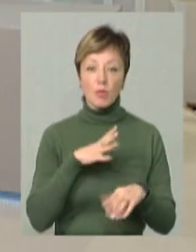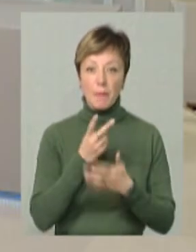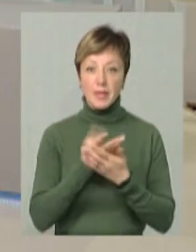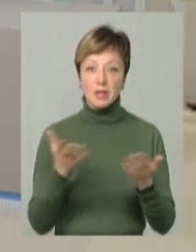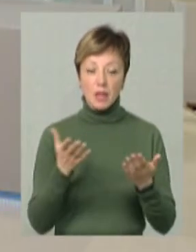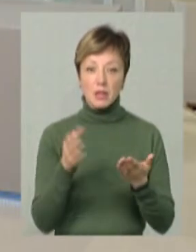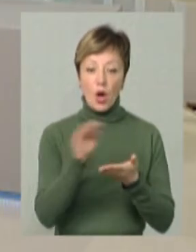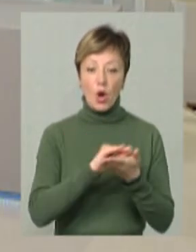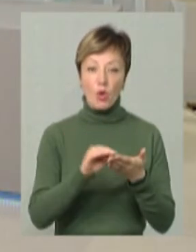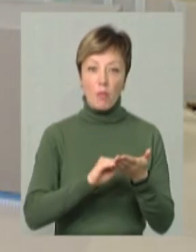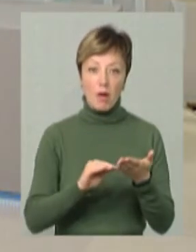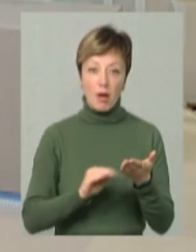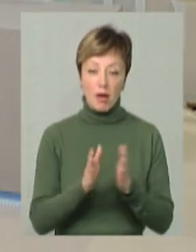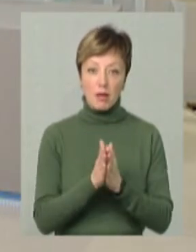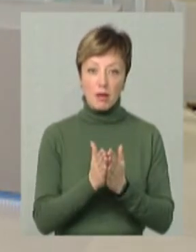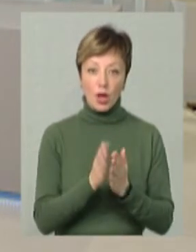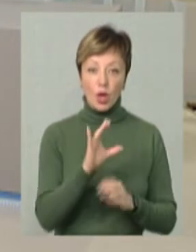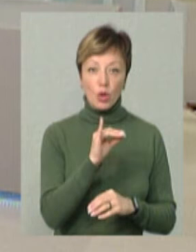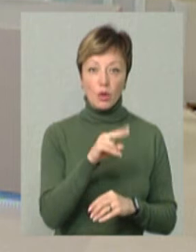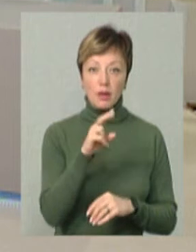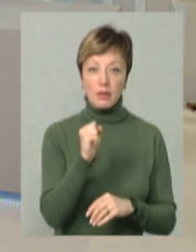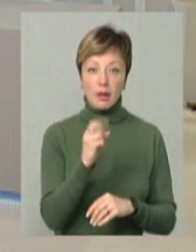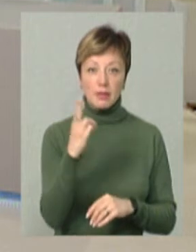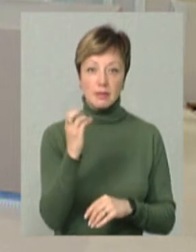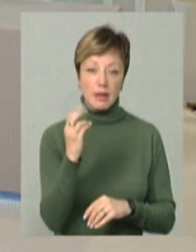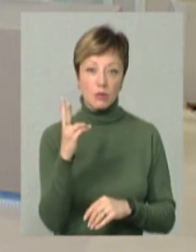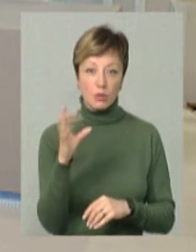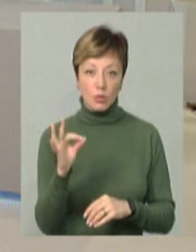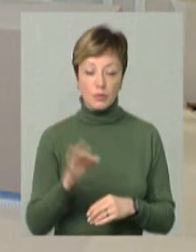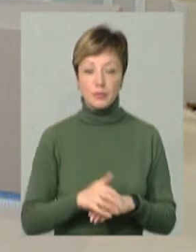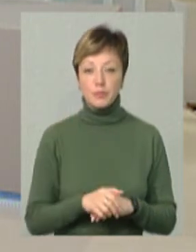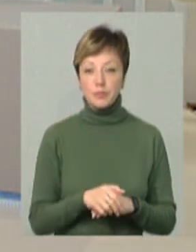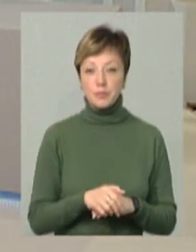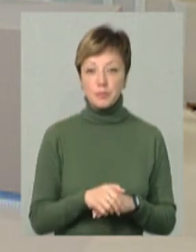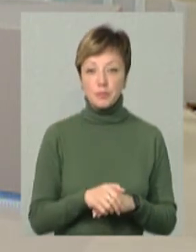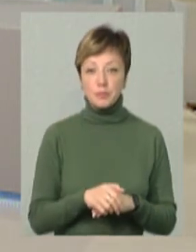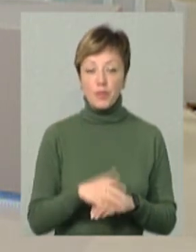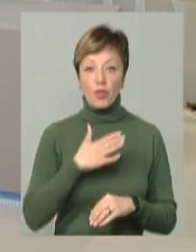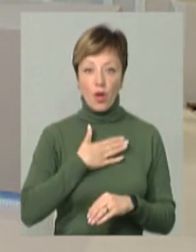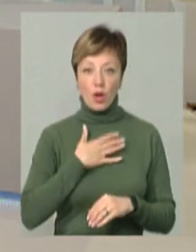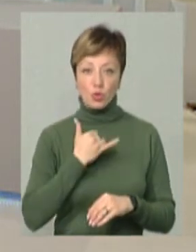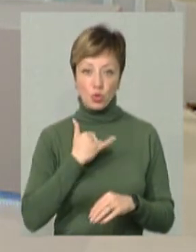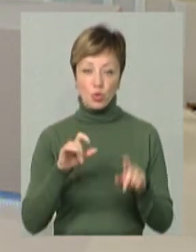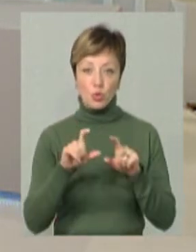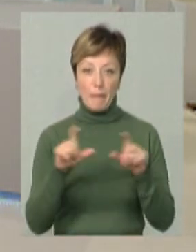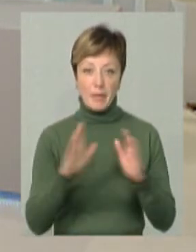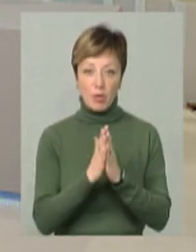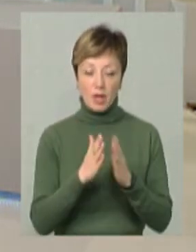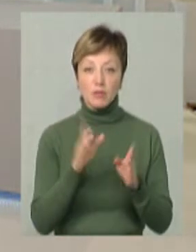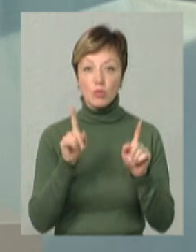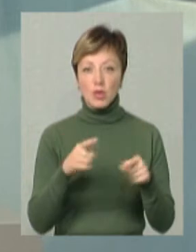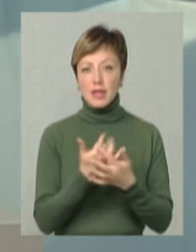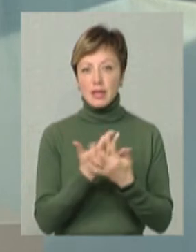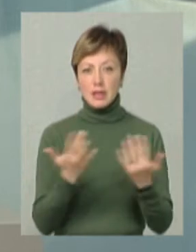презентація романів від Юрія Даценко в нашій бібліотеці відбулася, а також